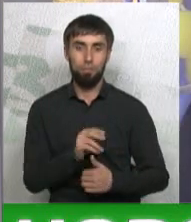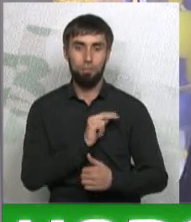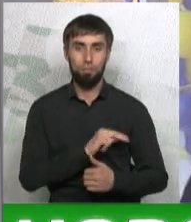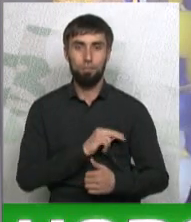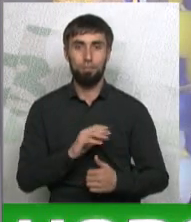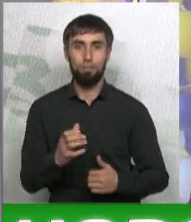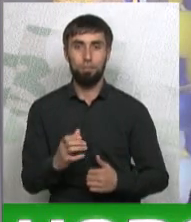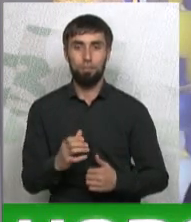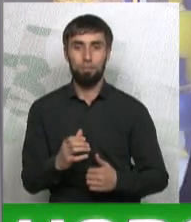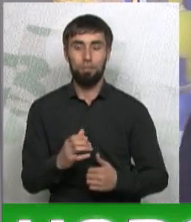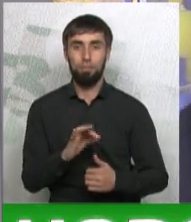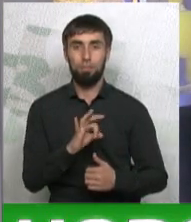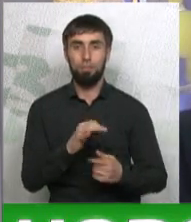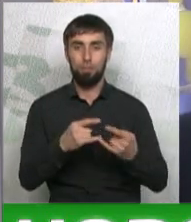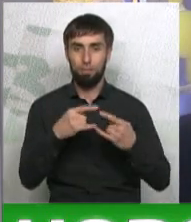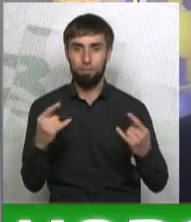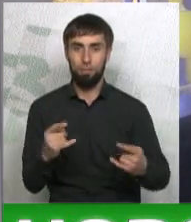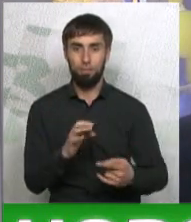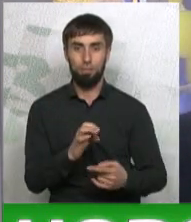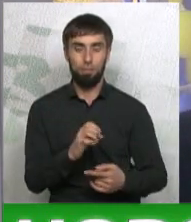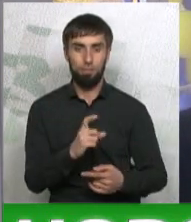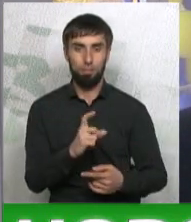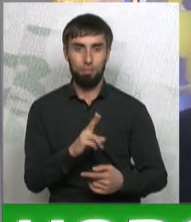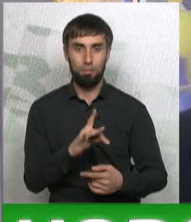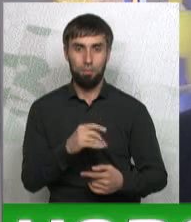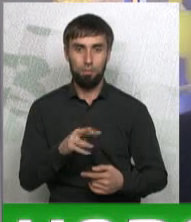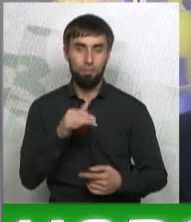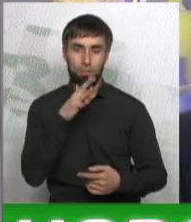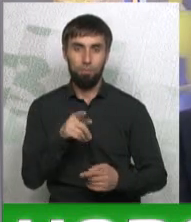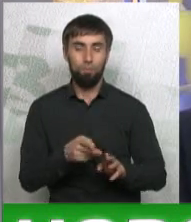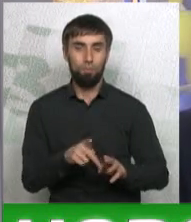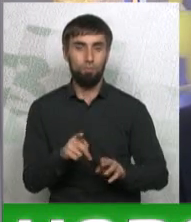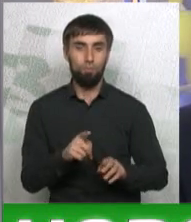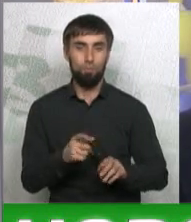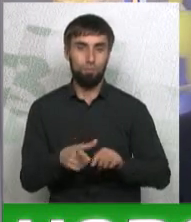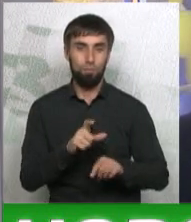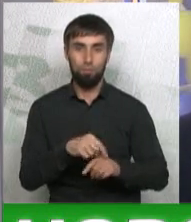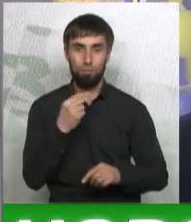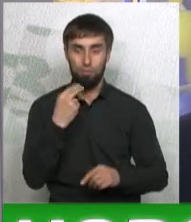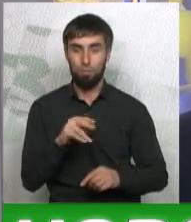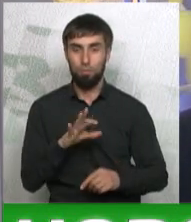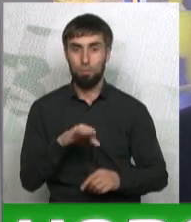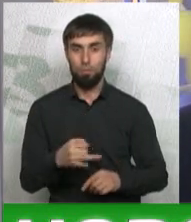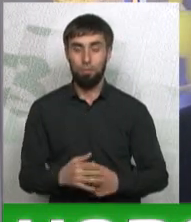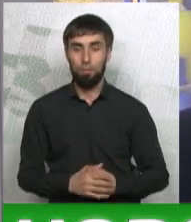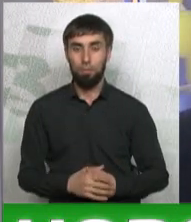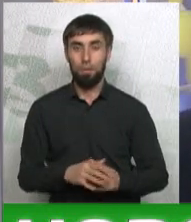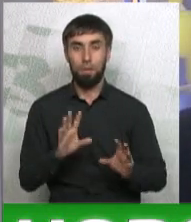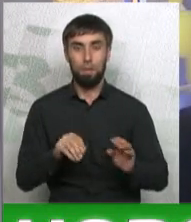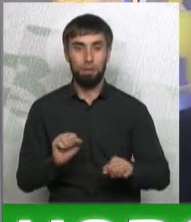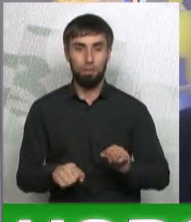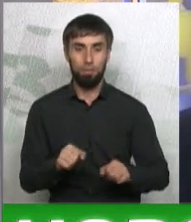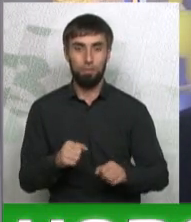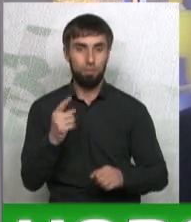с экраном, который просто зашкаливает. Вот. И все